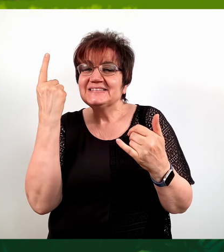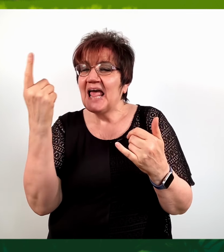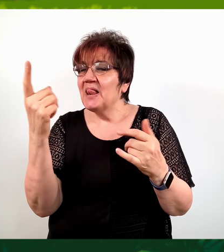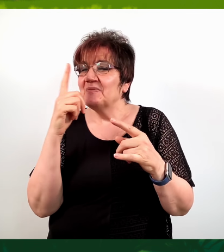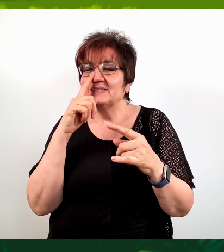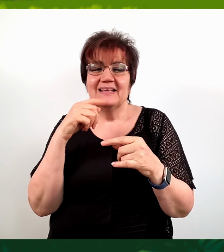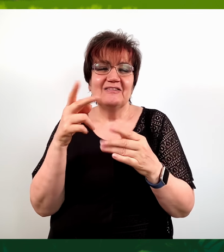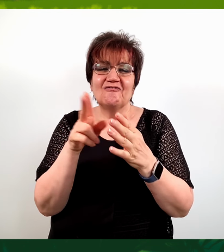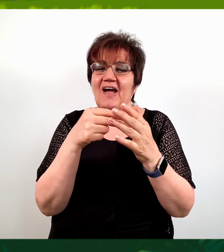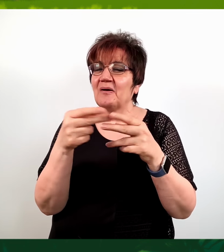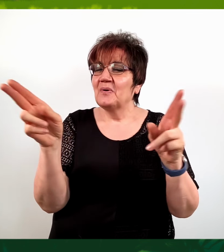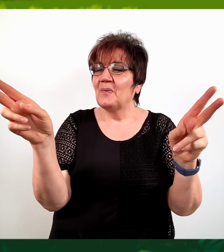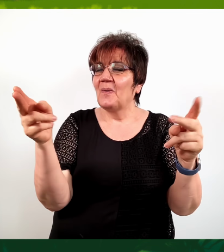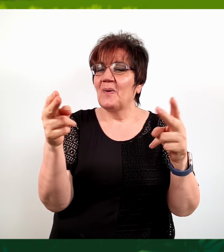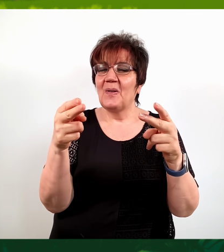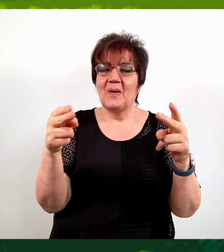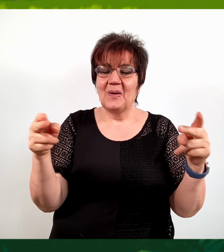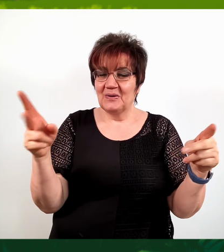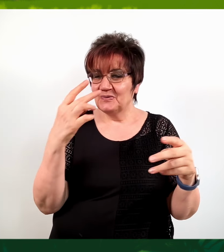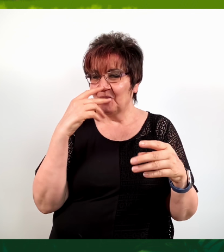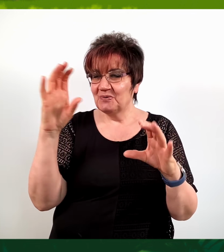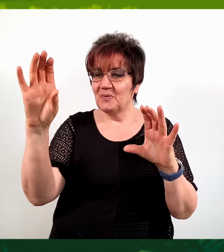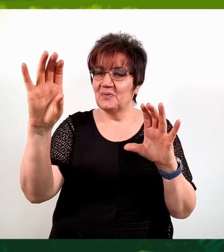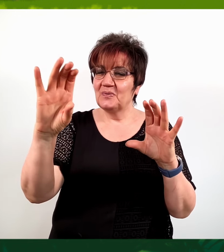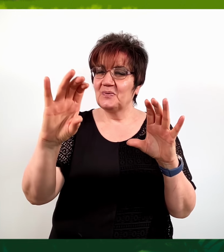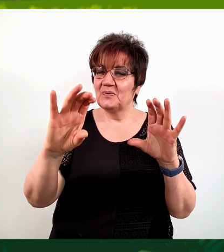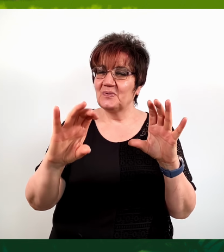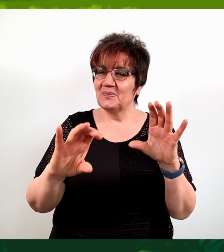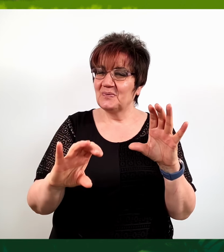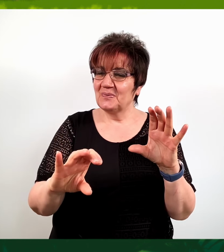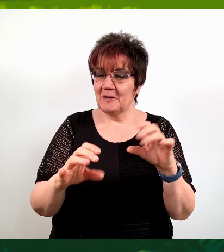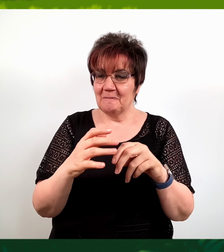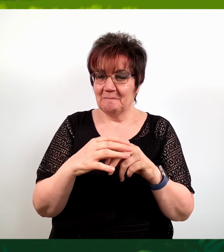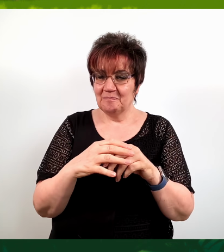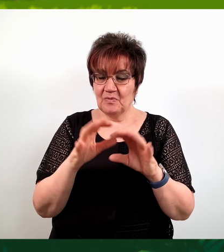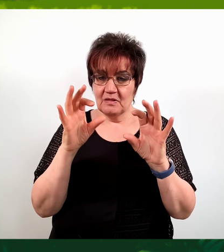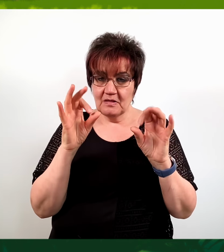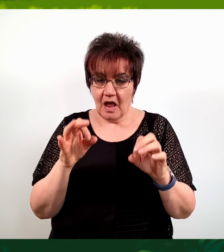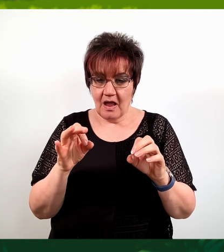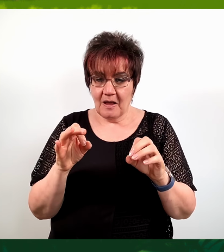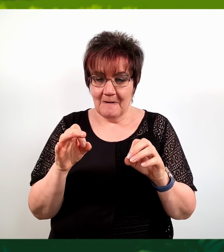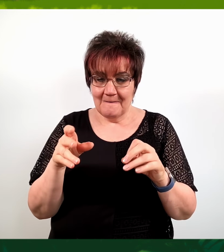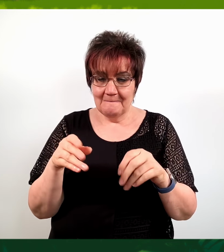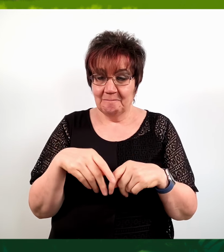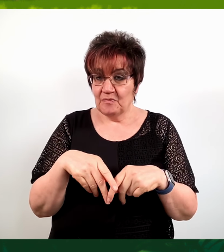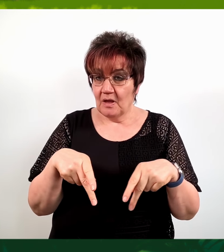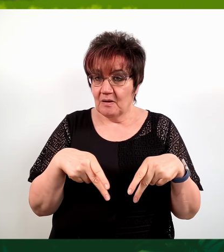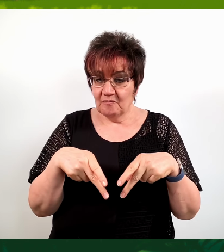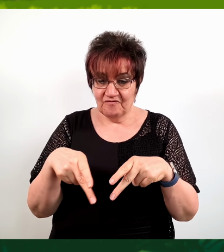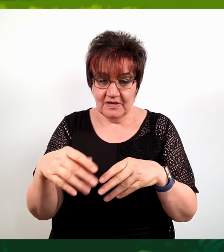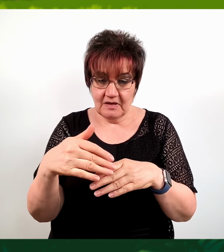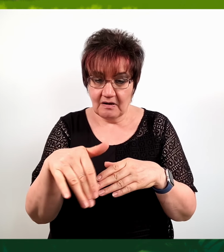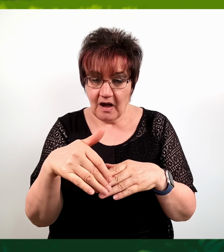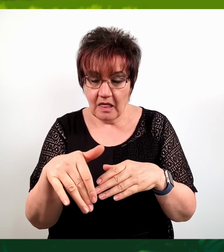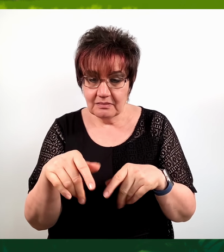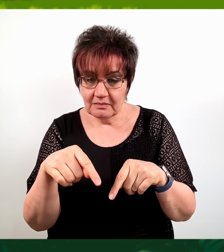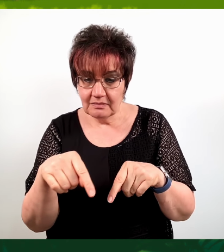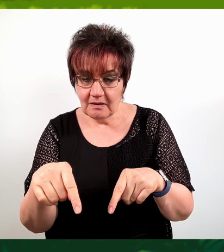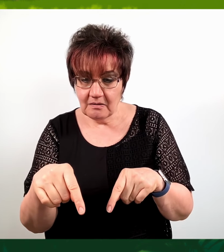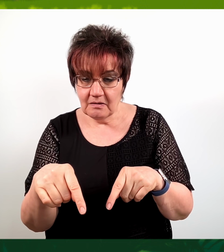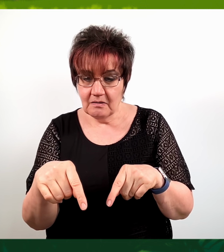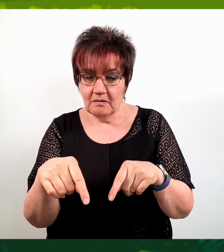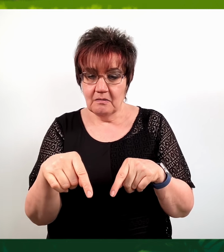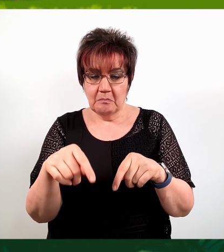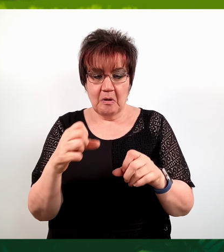Moment verzaubern wollte. Dann, am Wegesrand, sahen sie den Zwerg an